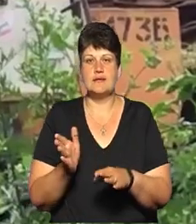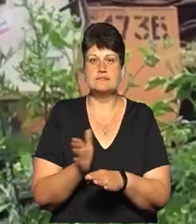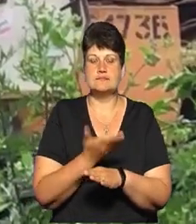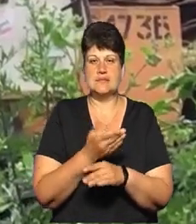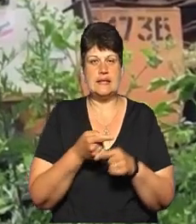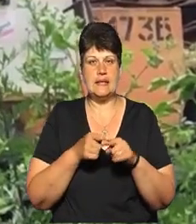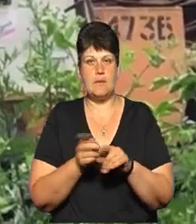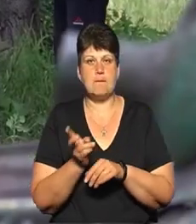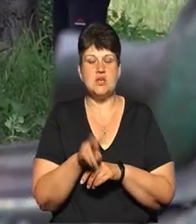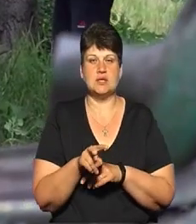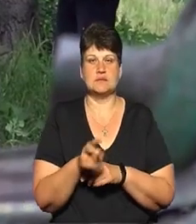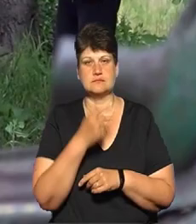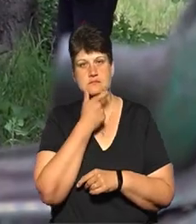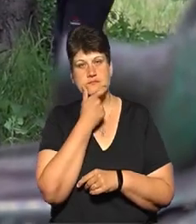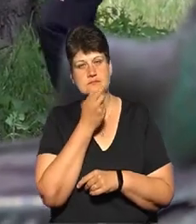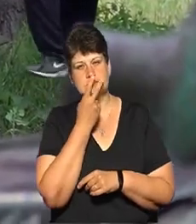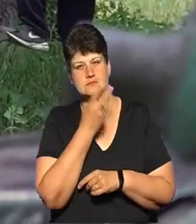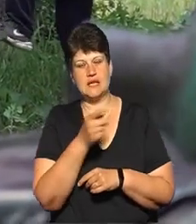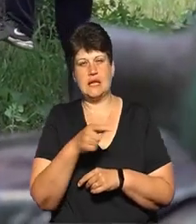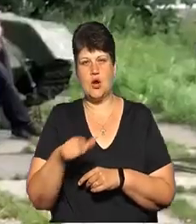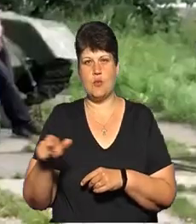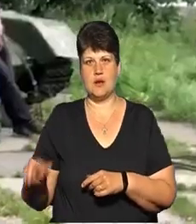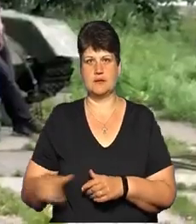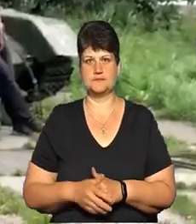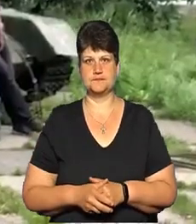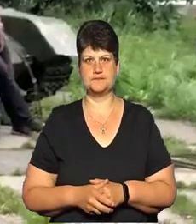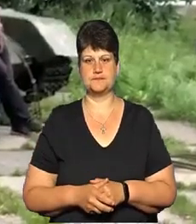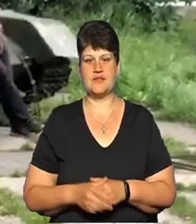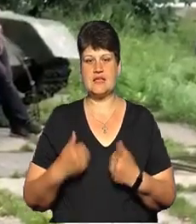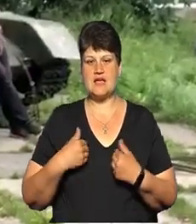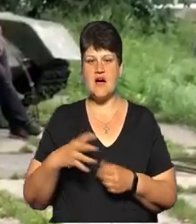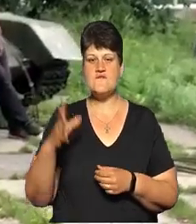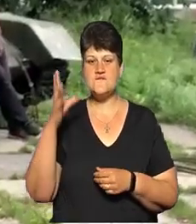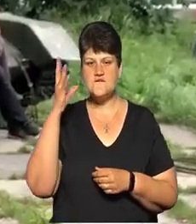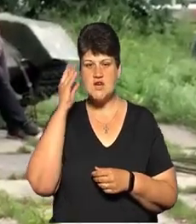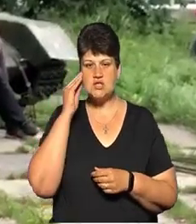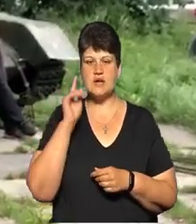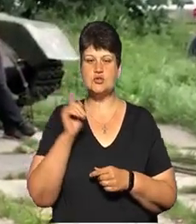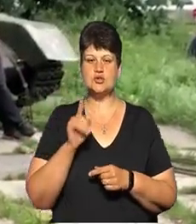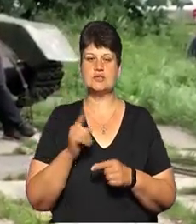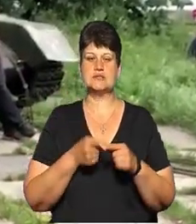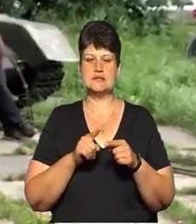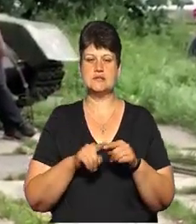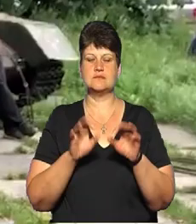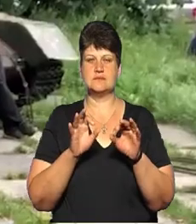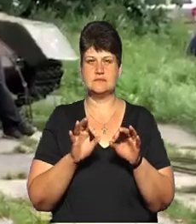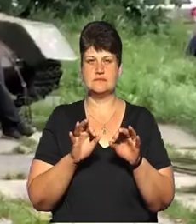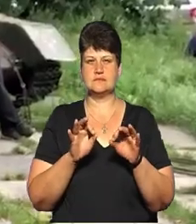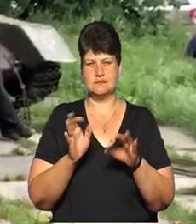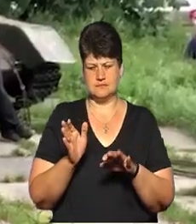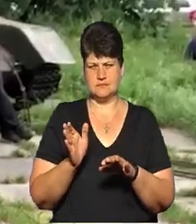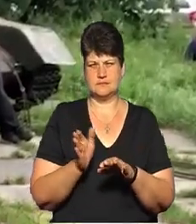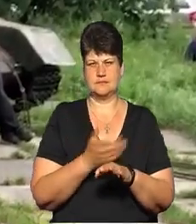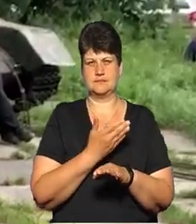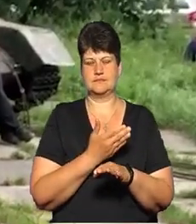прийшли подивитись тернополяни. Один із них – Євген Шпільман. Я вважаю, що давно пора, їх зняли раніше, бо